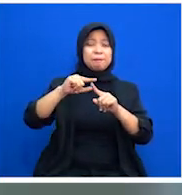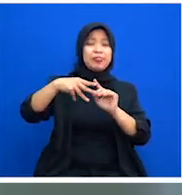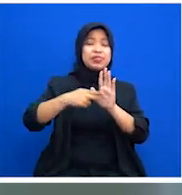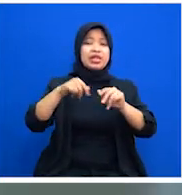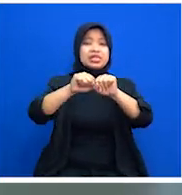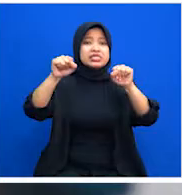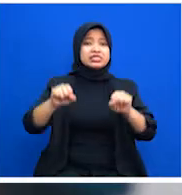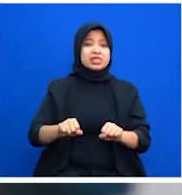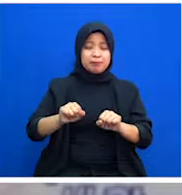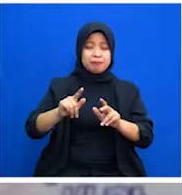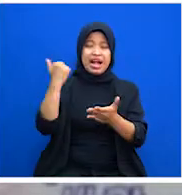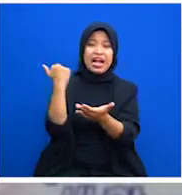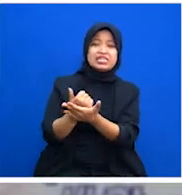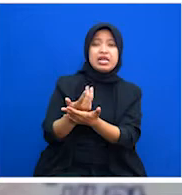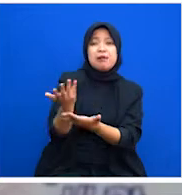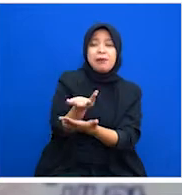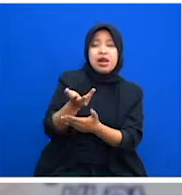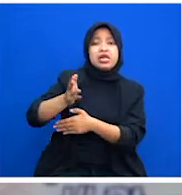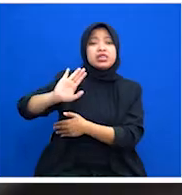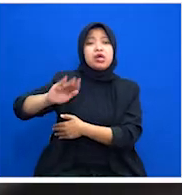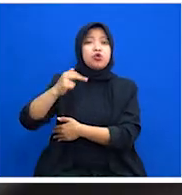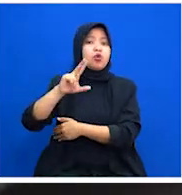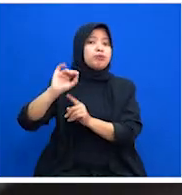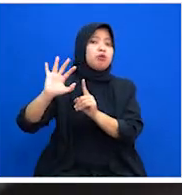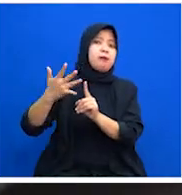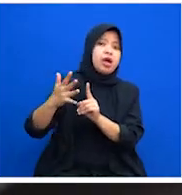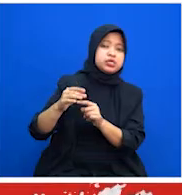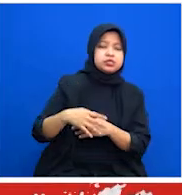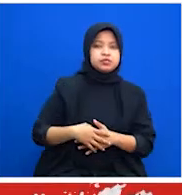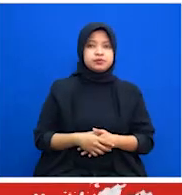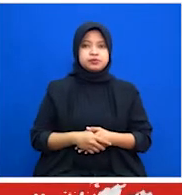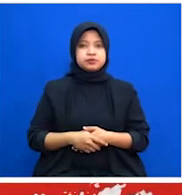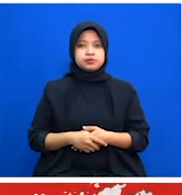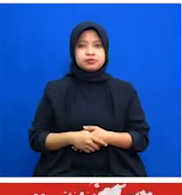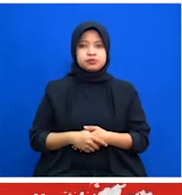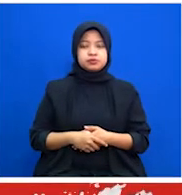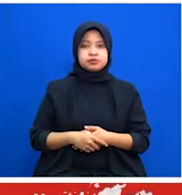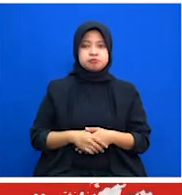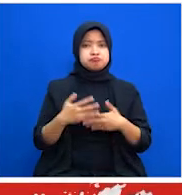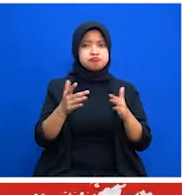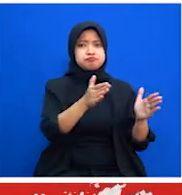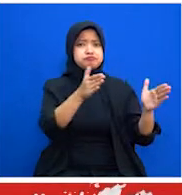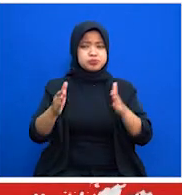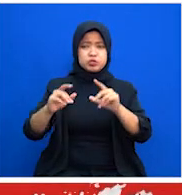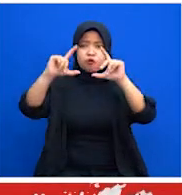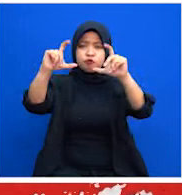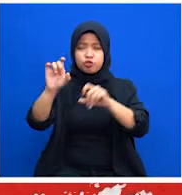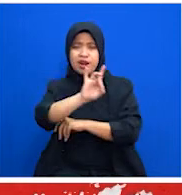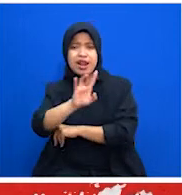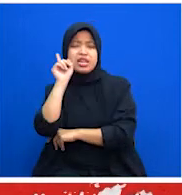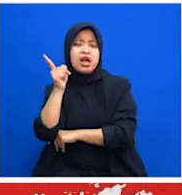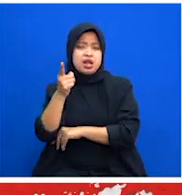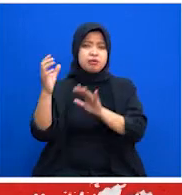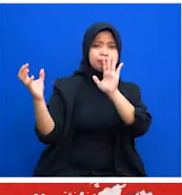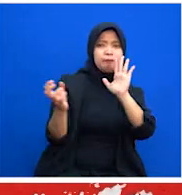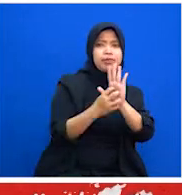sistem asli diajukan yaitu pada tahun 2015 Selain itu ada foto berikutnya